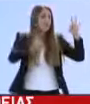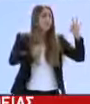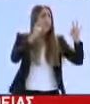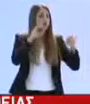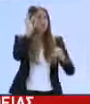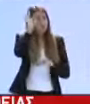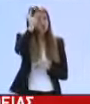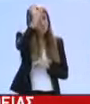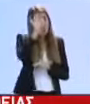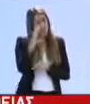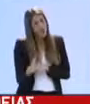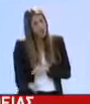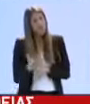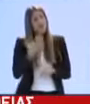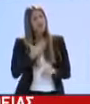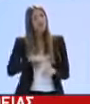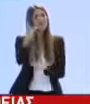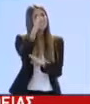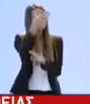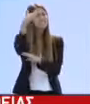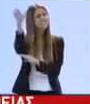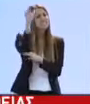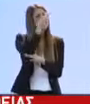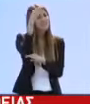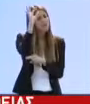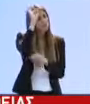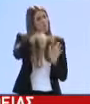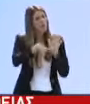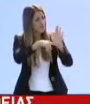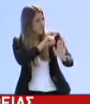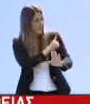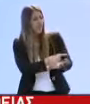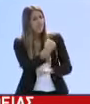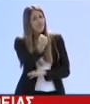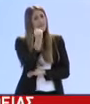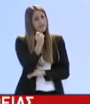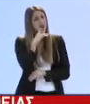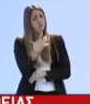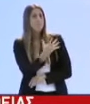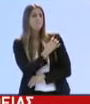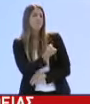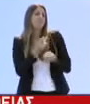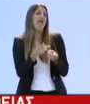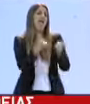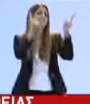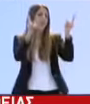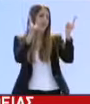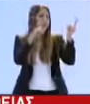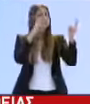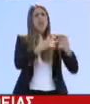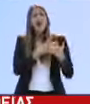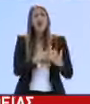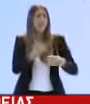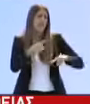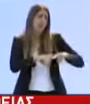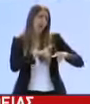αποστολή. Σηκώνουμε τις σημαίες ενός νέου ξεκινήματος με πίστη στην ελευθερία, με αγάπη για την Ελλάδα